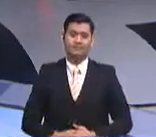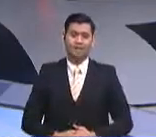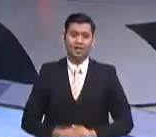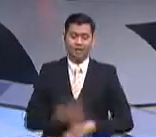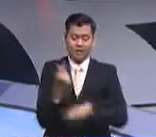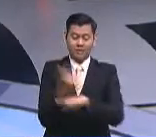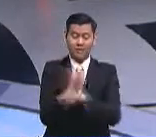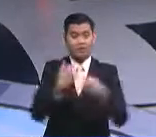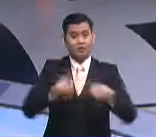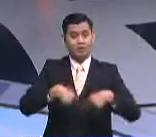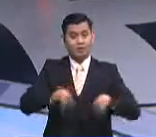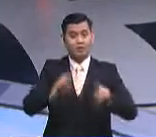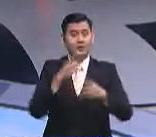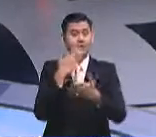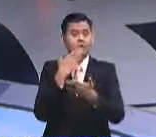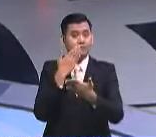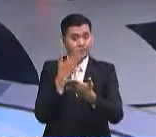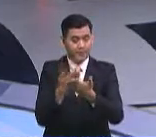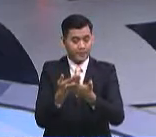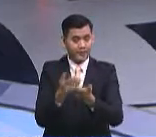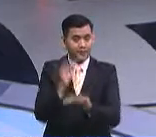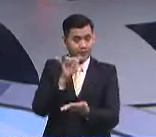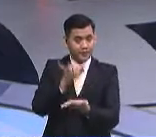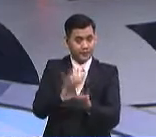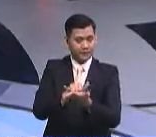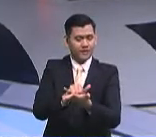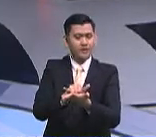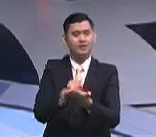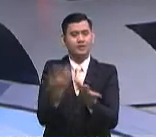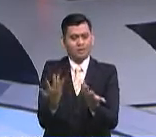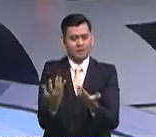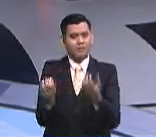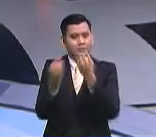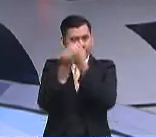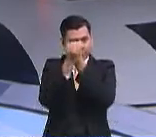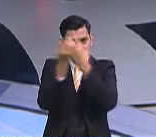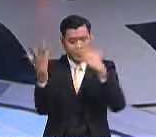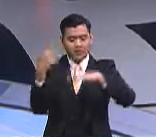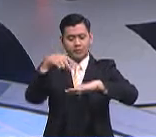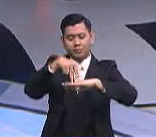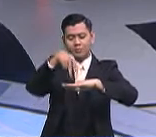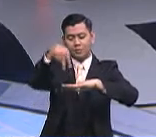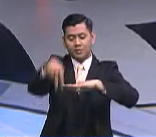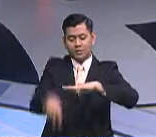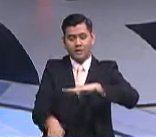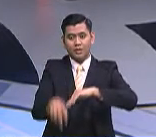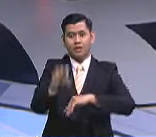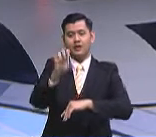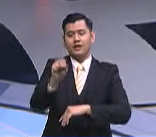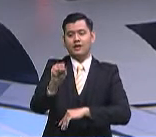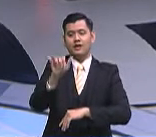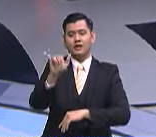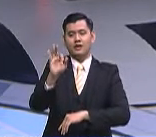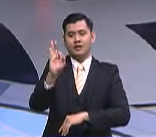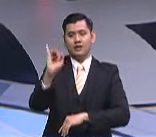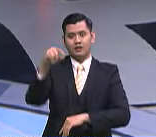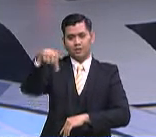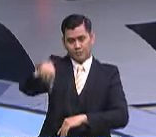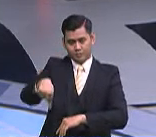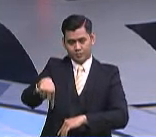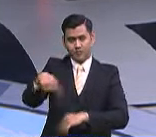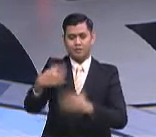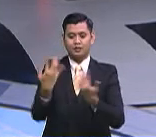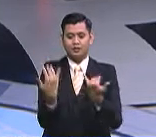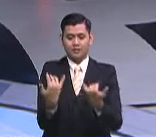Guna peluang sebaik mungkin, itu yang disuarakan penerjun muda negara Muhammad Syafiq Putih yang berpeluang memburu tiket